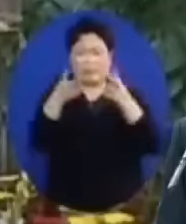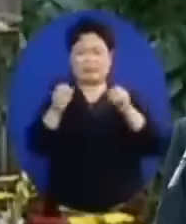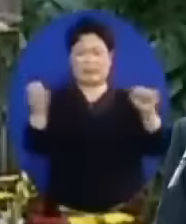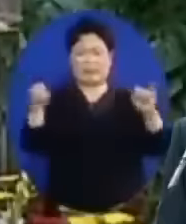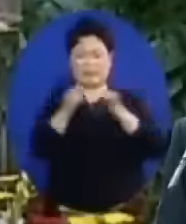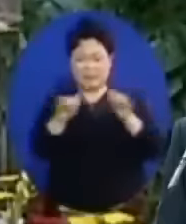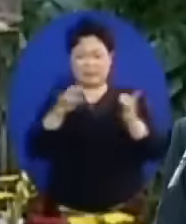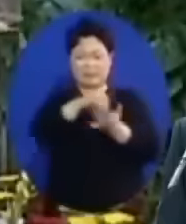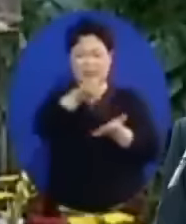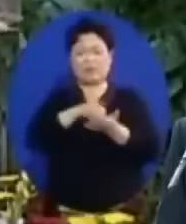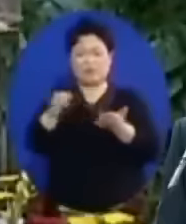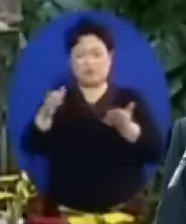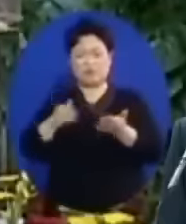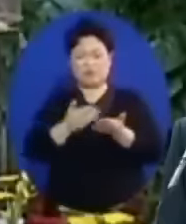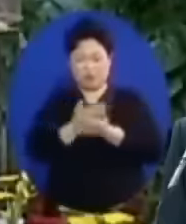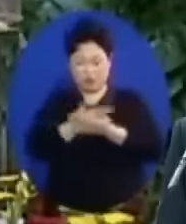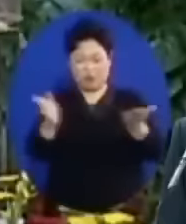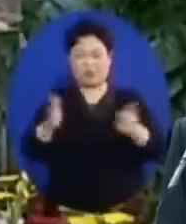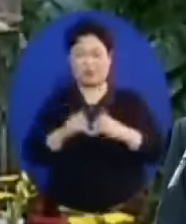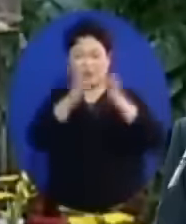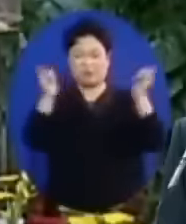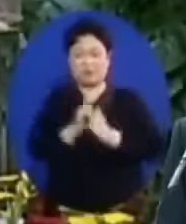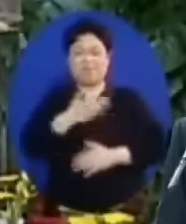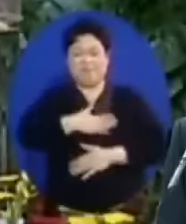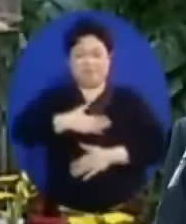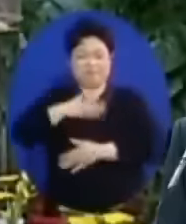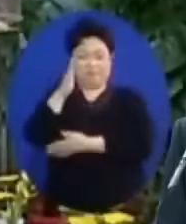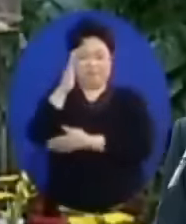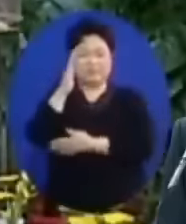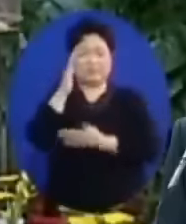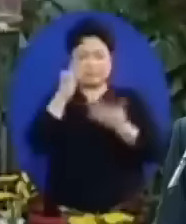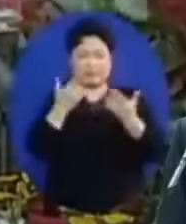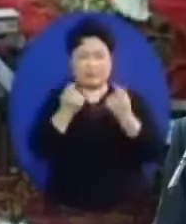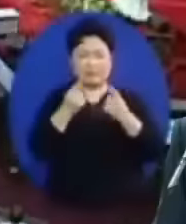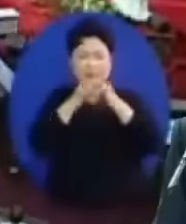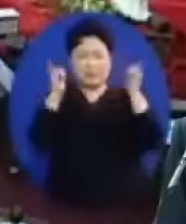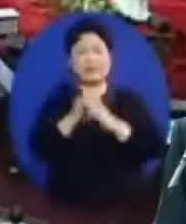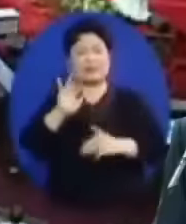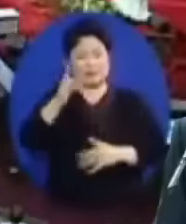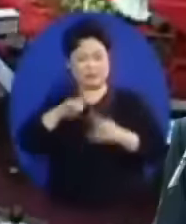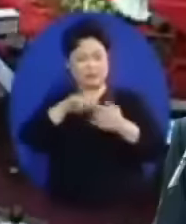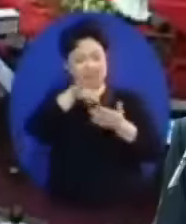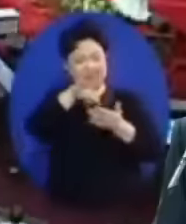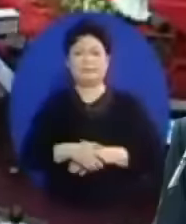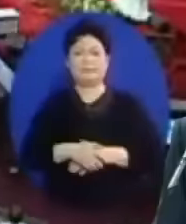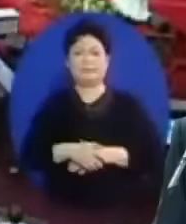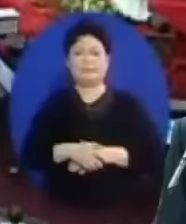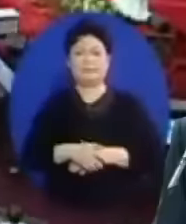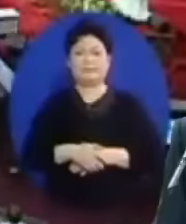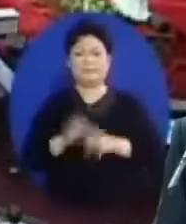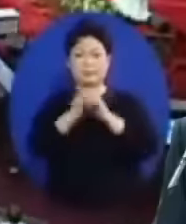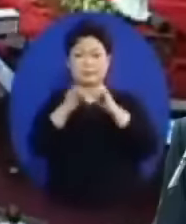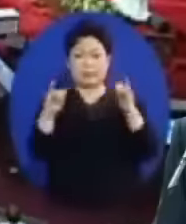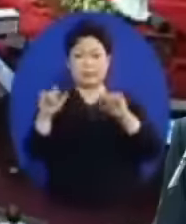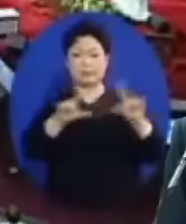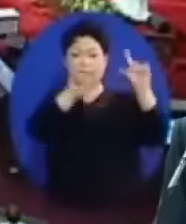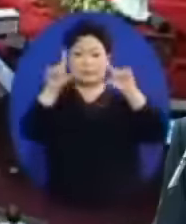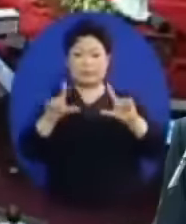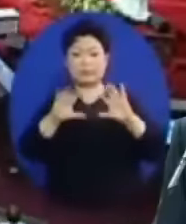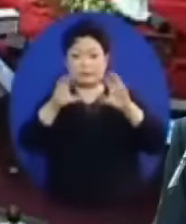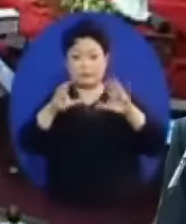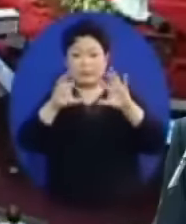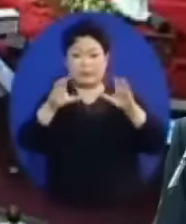나누게 되고 사회가 훈훈하고 잘 살게 되는 사회가 된다는 것을 저는 그것을 읽고 느낀 것입니다. 인간이 사는